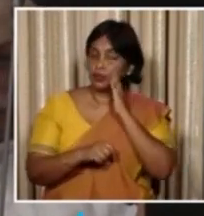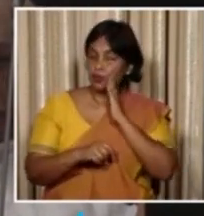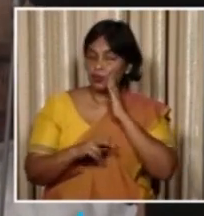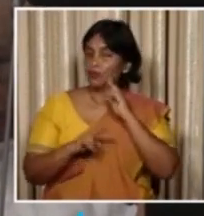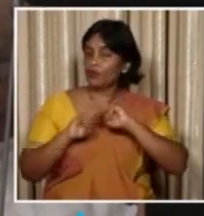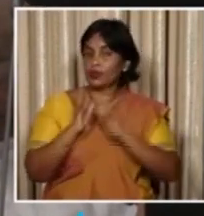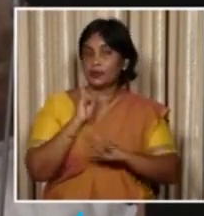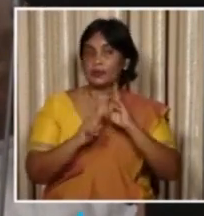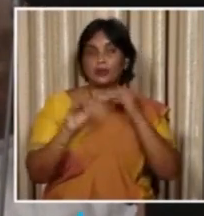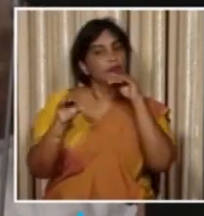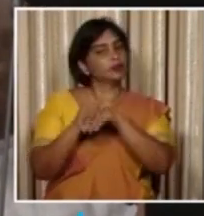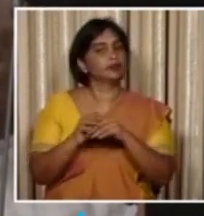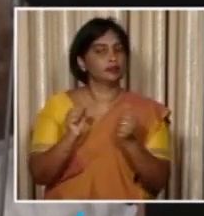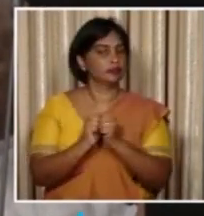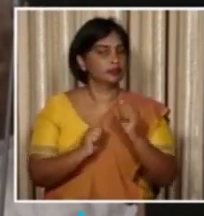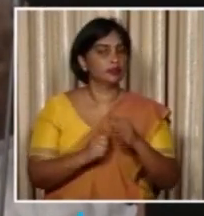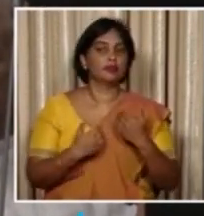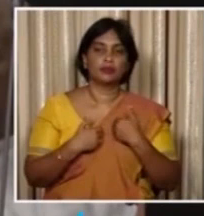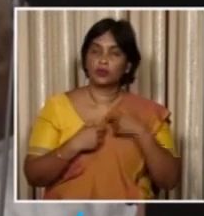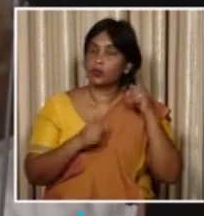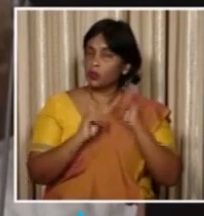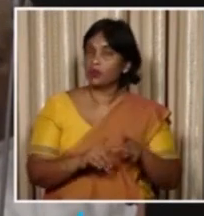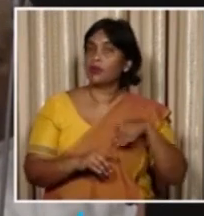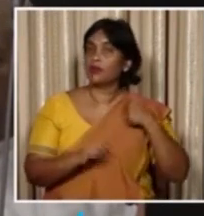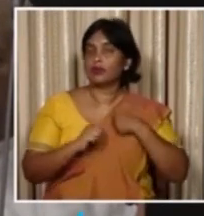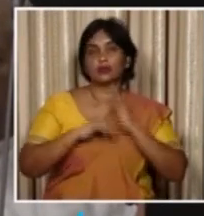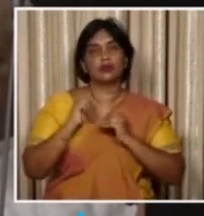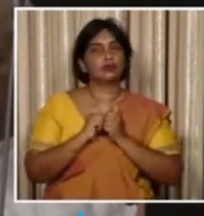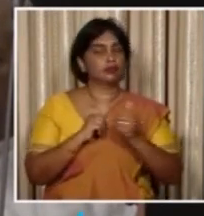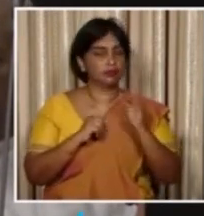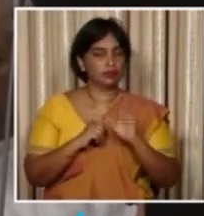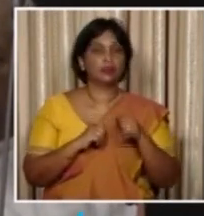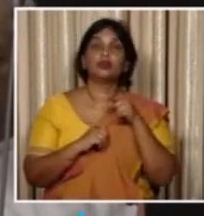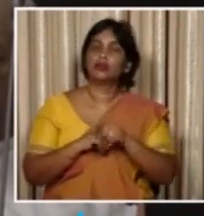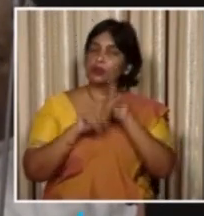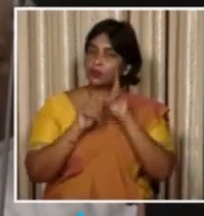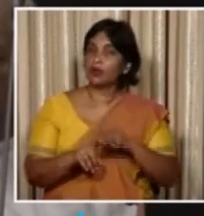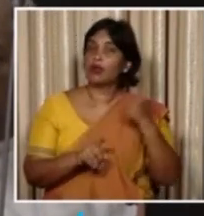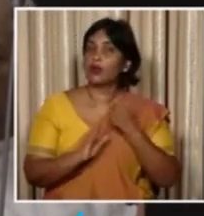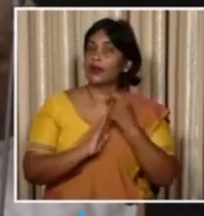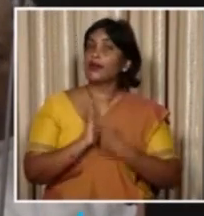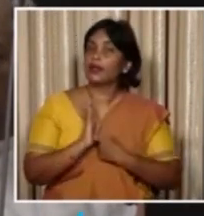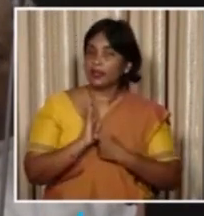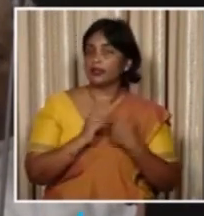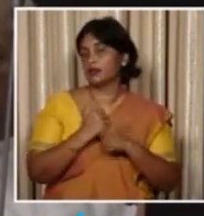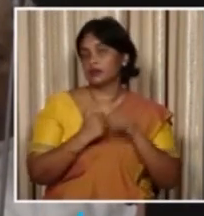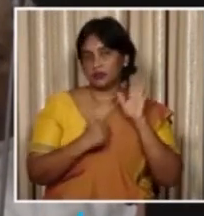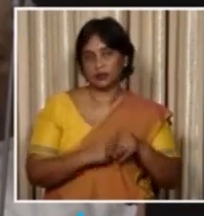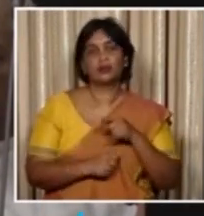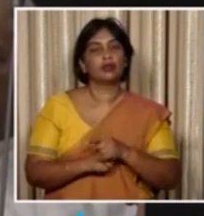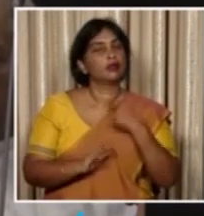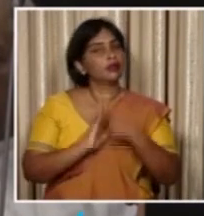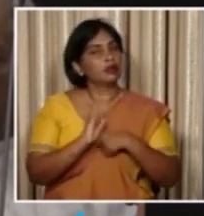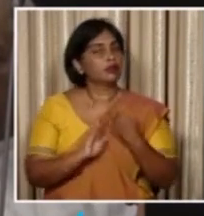කටයුතු අමාත්‍යාංශය සුල ස්ථාපිත කිරීමට අදාළ මූලික වැඩකටයුතු සිදු කර තිබෙනවා. ඒ සඳහා නව නීතියක්ද සකස් කර තිබෙනවා.